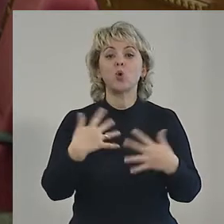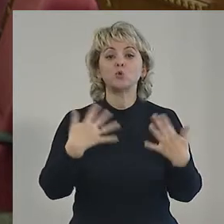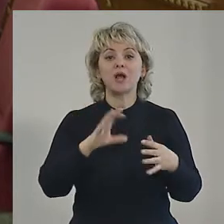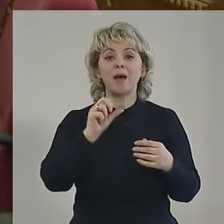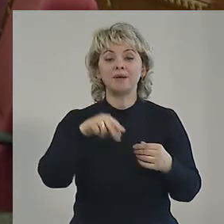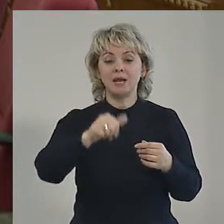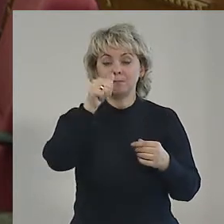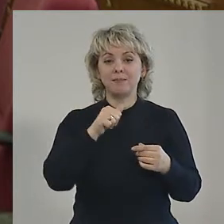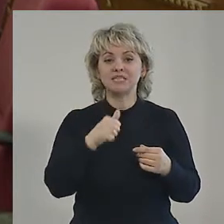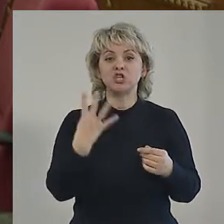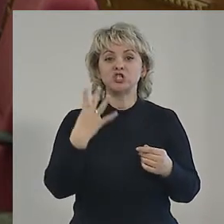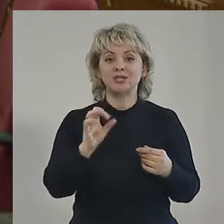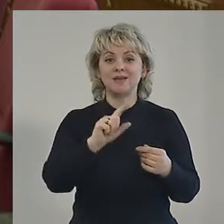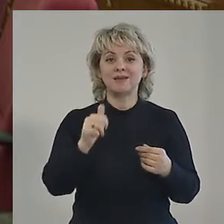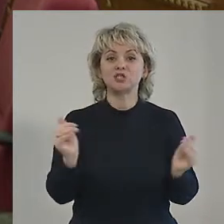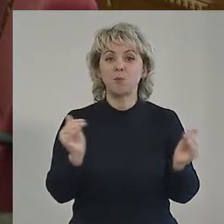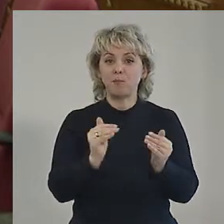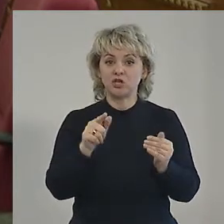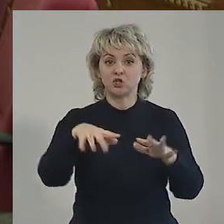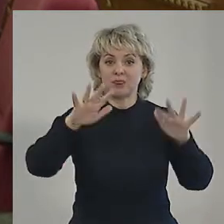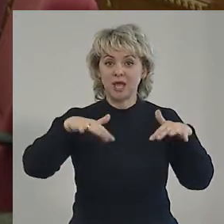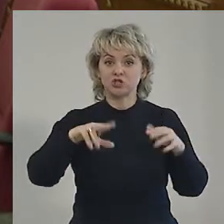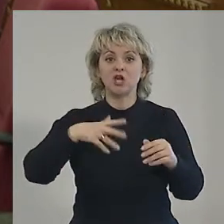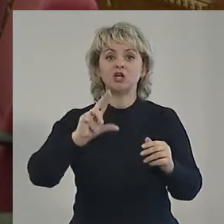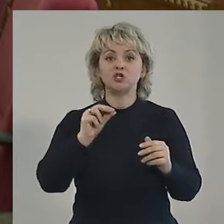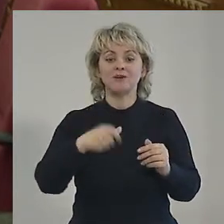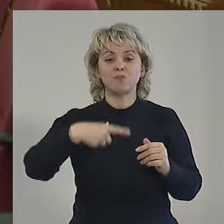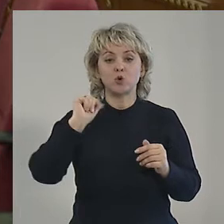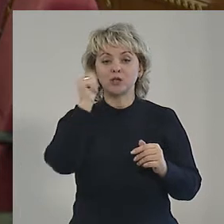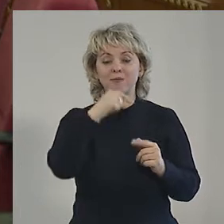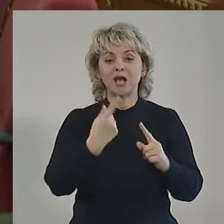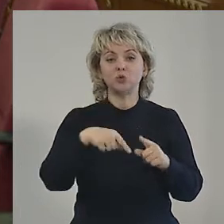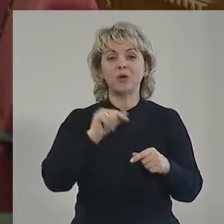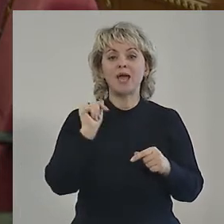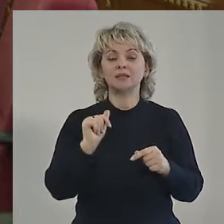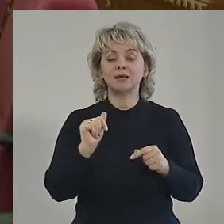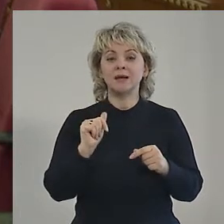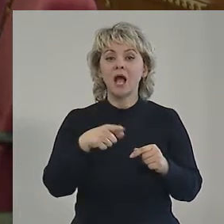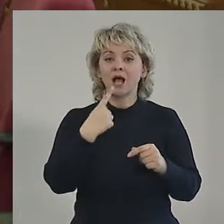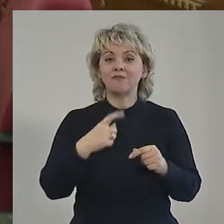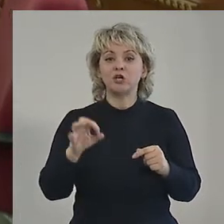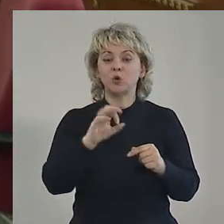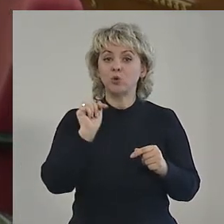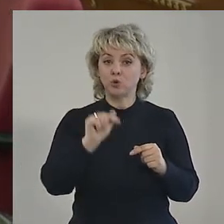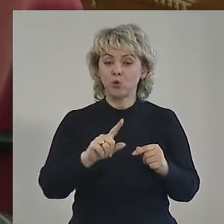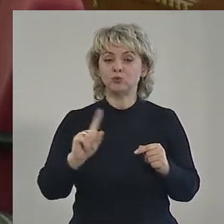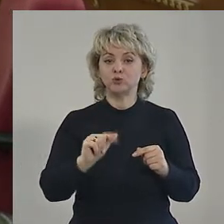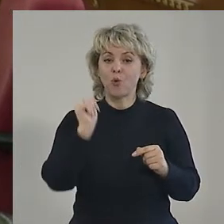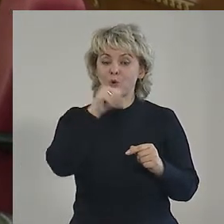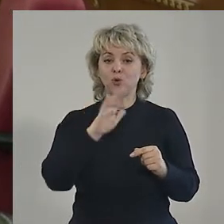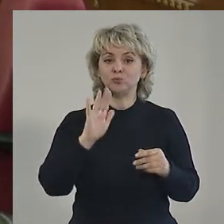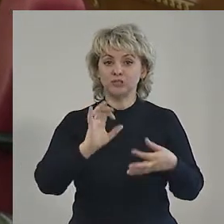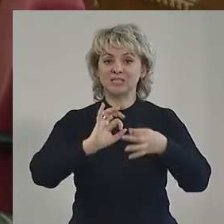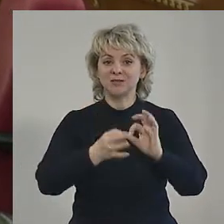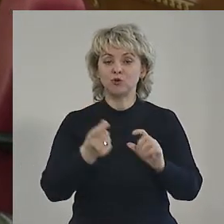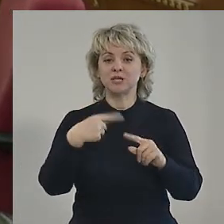апрель месяц в 4 раза меньше дождей, чем в прошлом году. И это говорит нам о том, что год предстоит